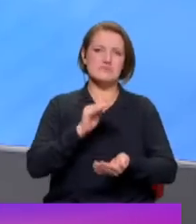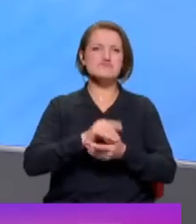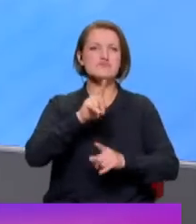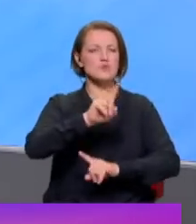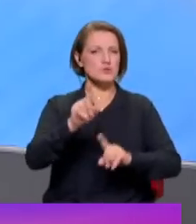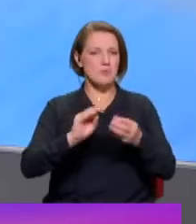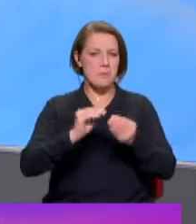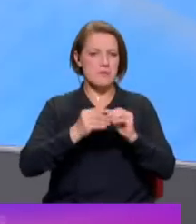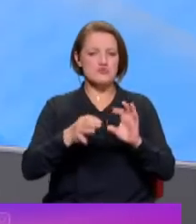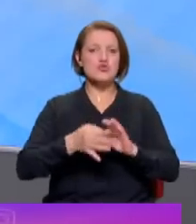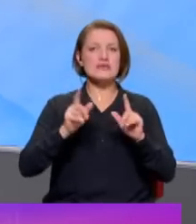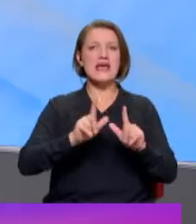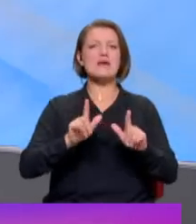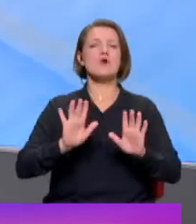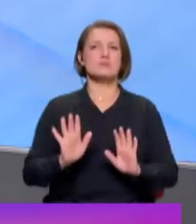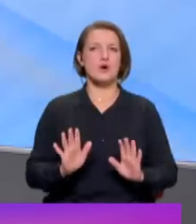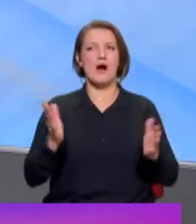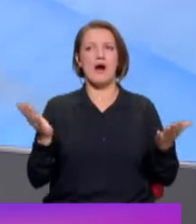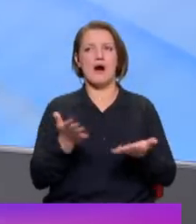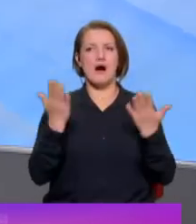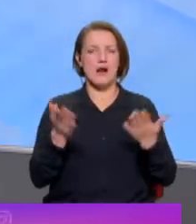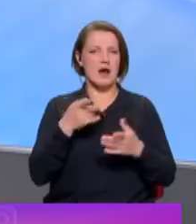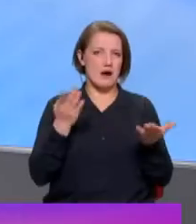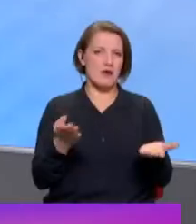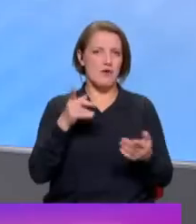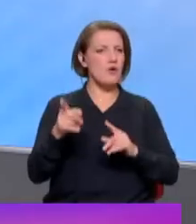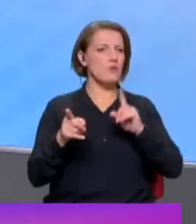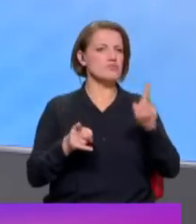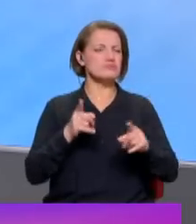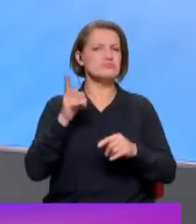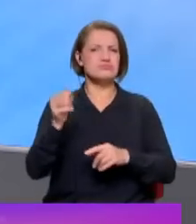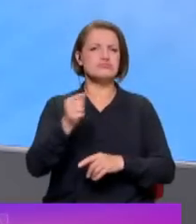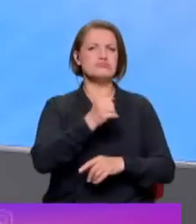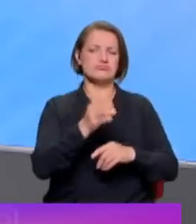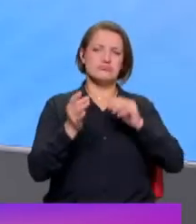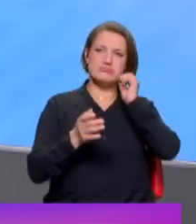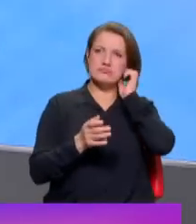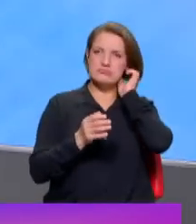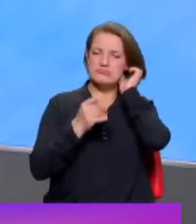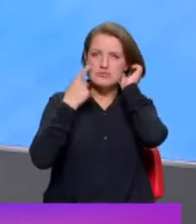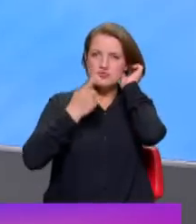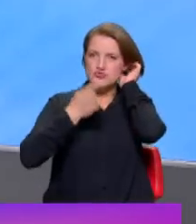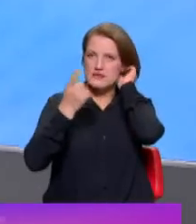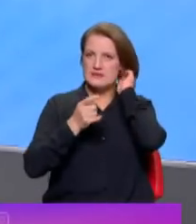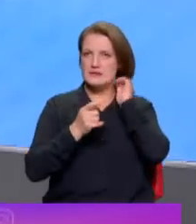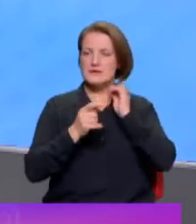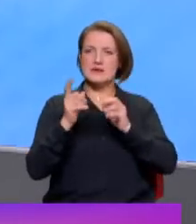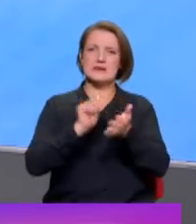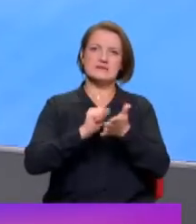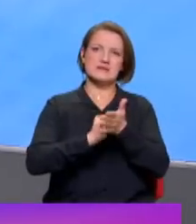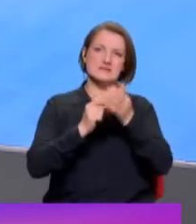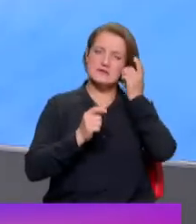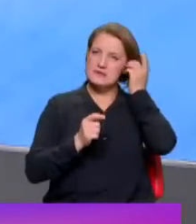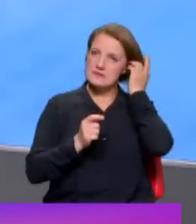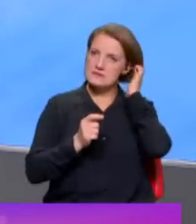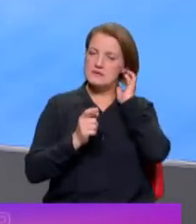sorunu çözmesi gerekmiyor mu artık hala ocul bucuk mu var diye sormak lazım sevgili izleyenler Cumhuriyet gazetesine geçelim Cumhuriyet